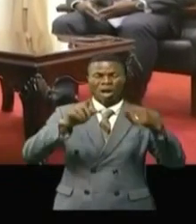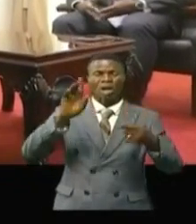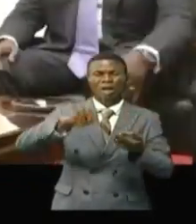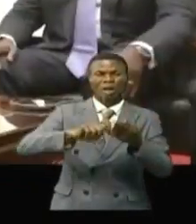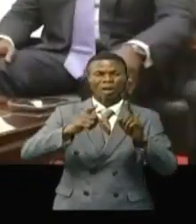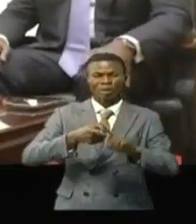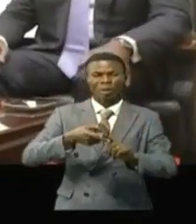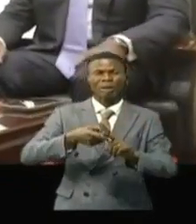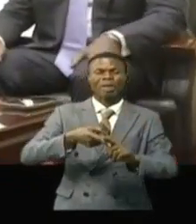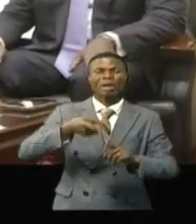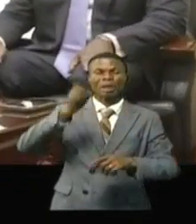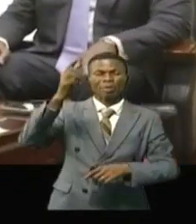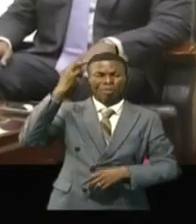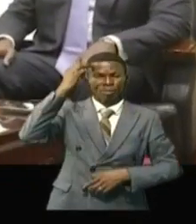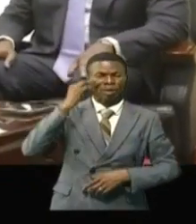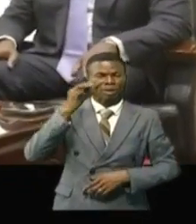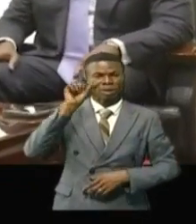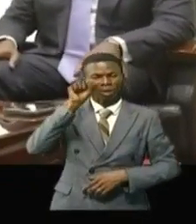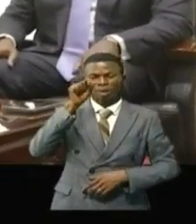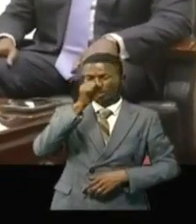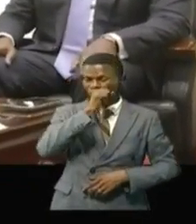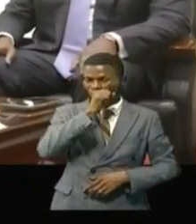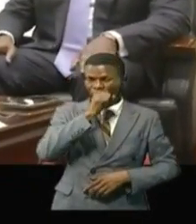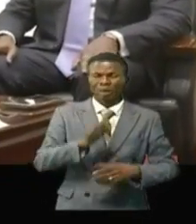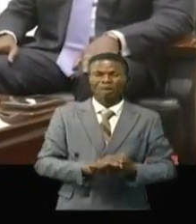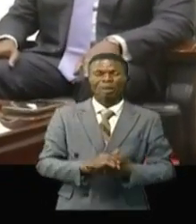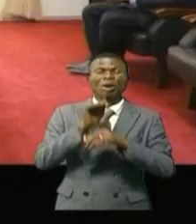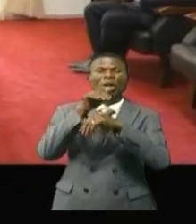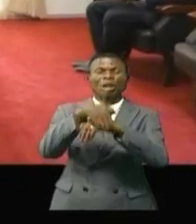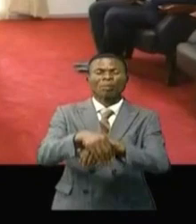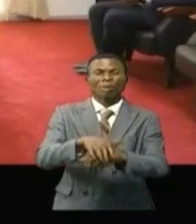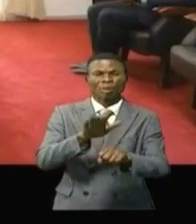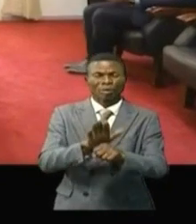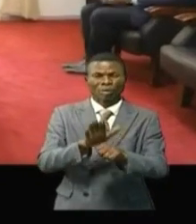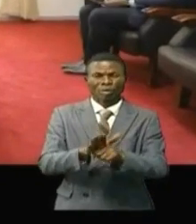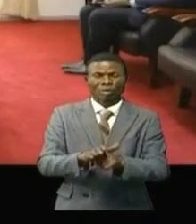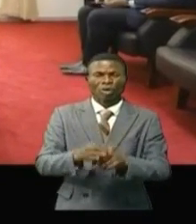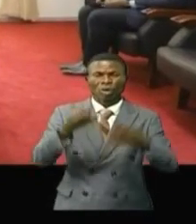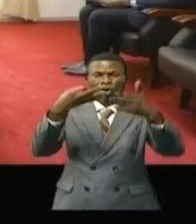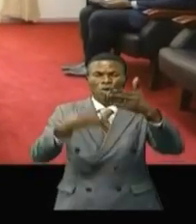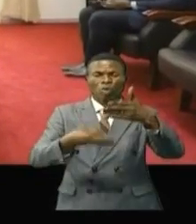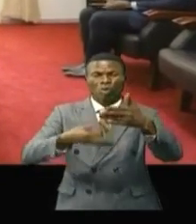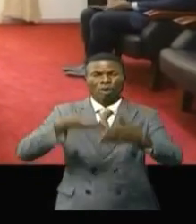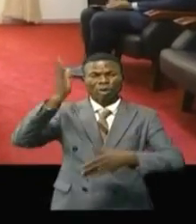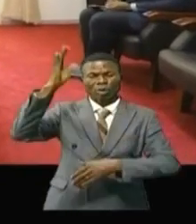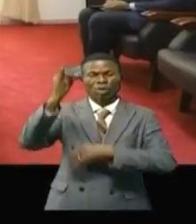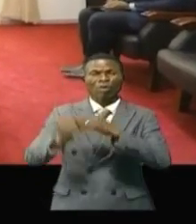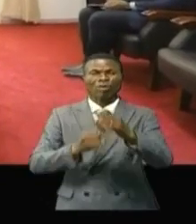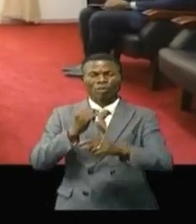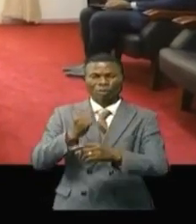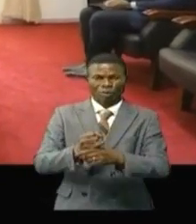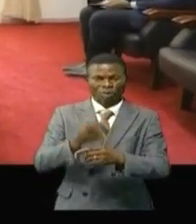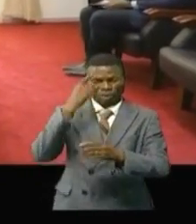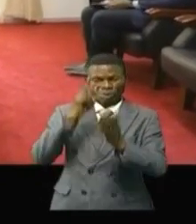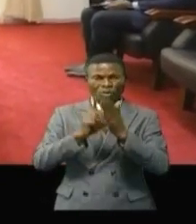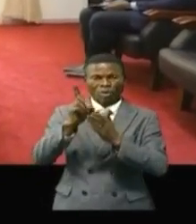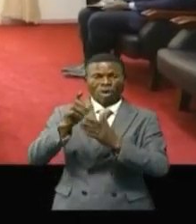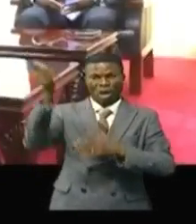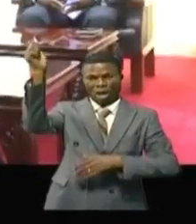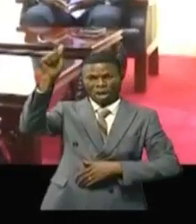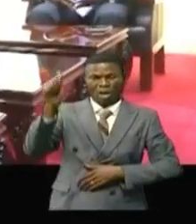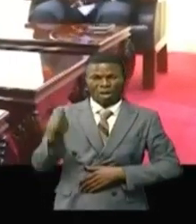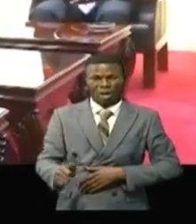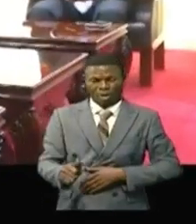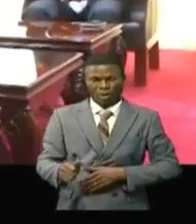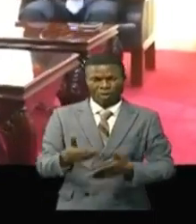de la République démocratique du Congo pour sa brillante participation à la 8e conférence internationale pour le développement de l'Afrique,